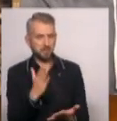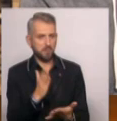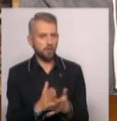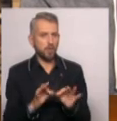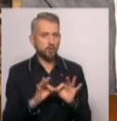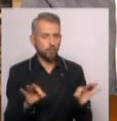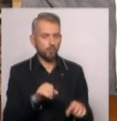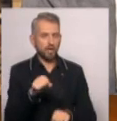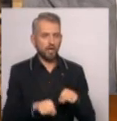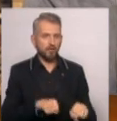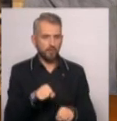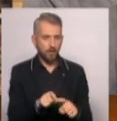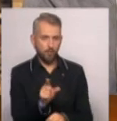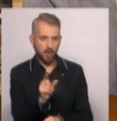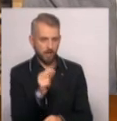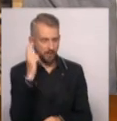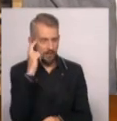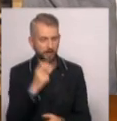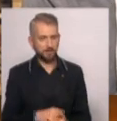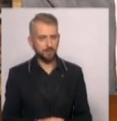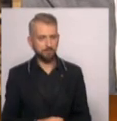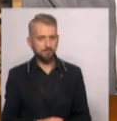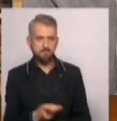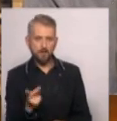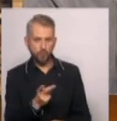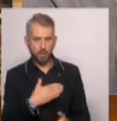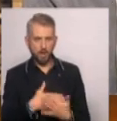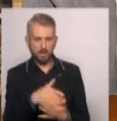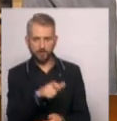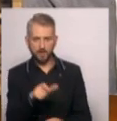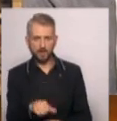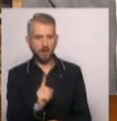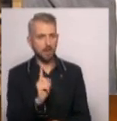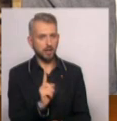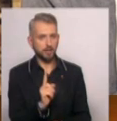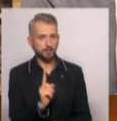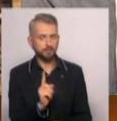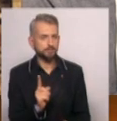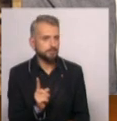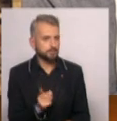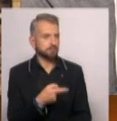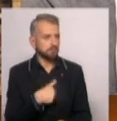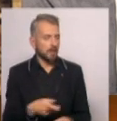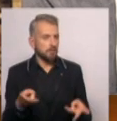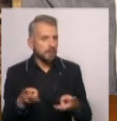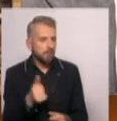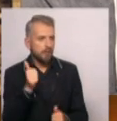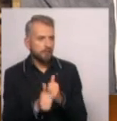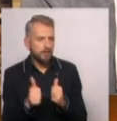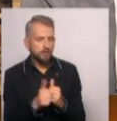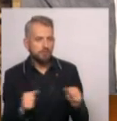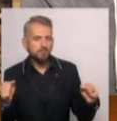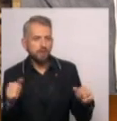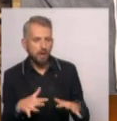чудову велопару таку в Києві, і вони активісти. Але нам треба частіше збиратись, в